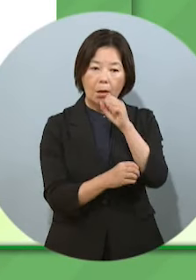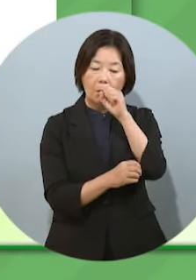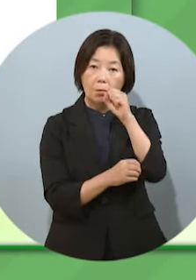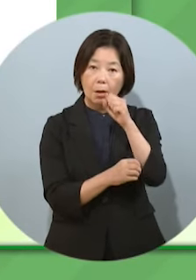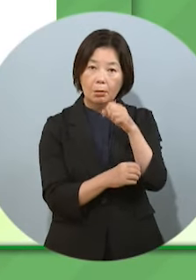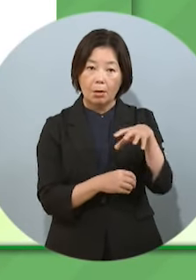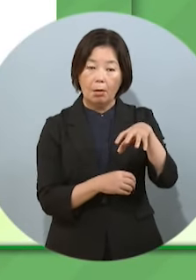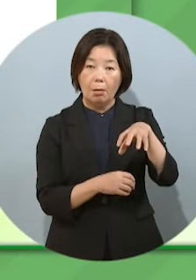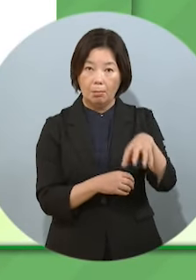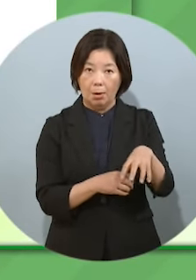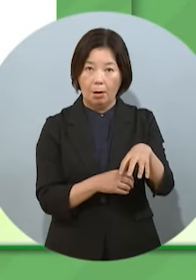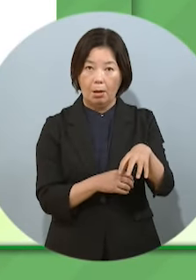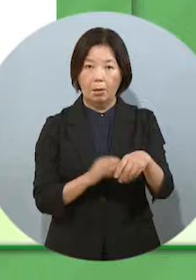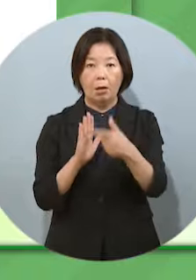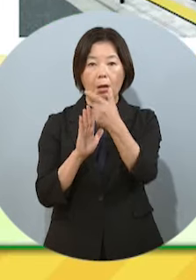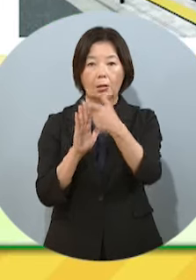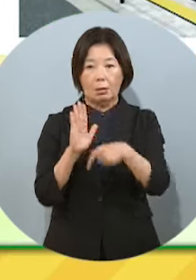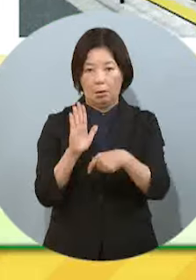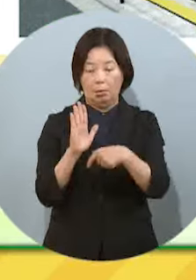にした作品です。